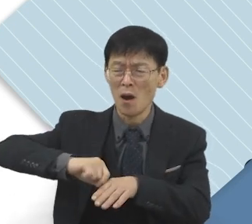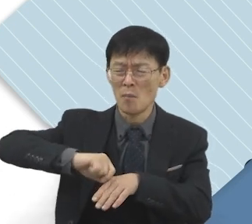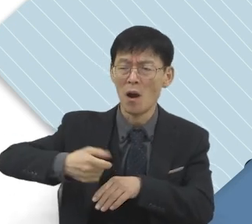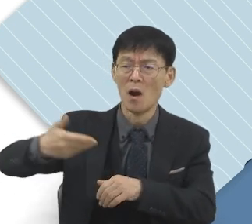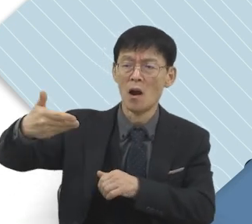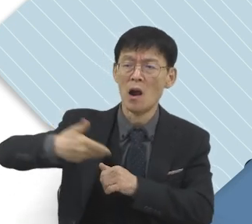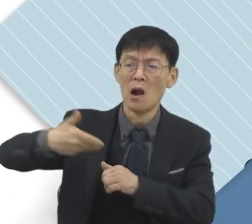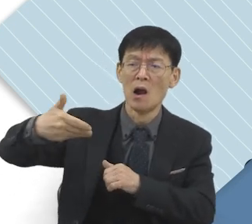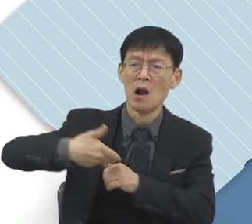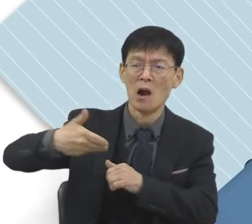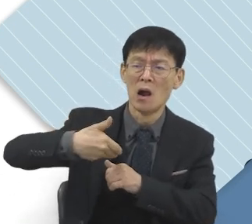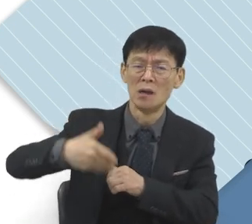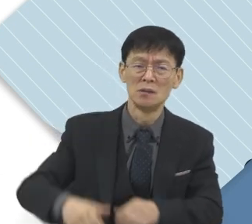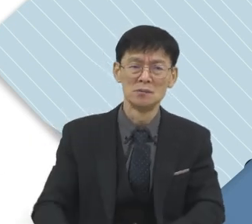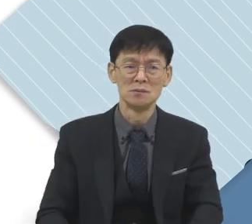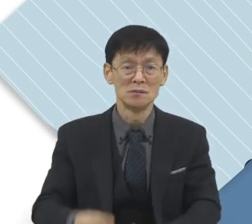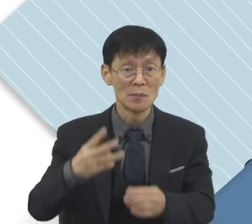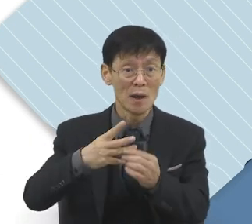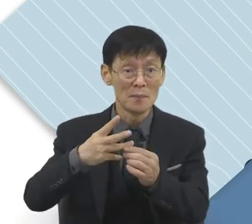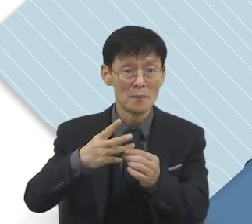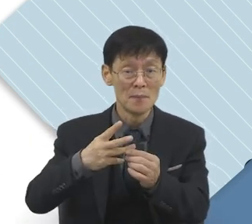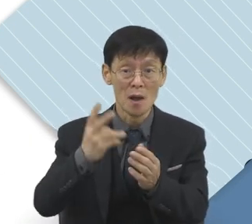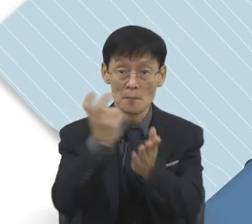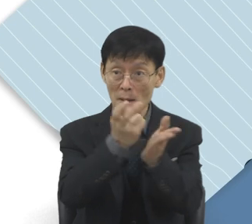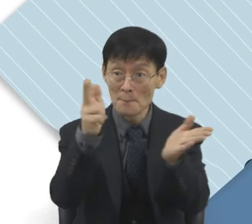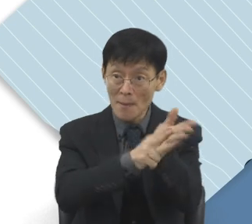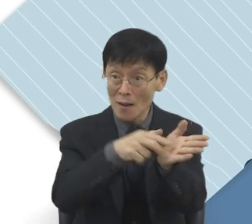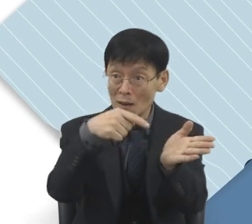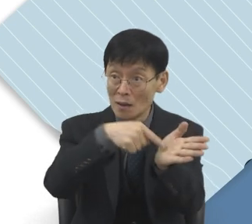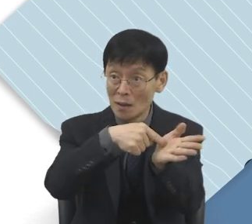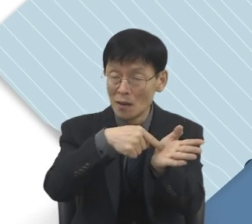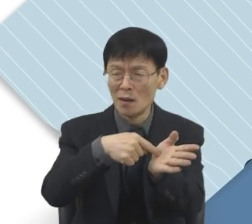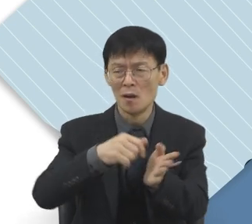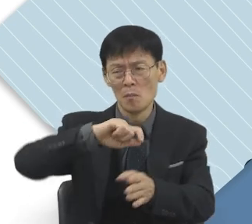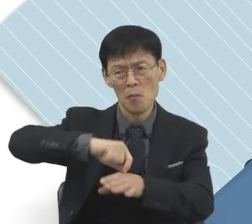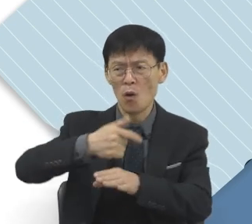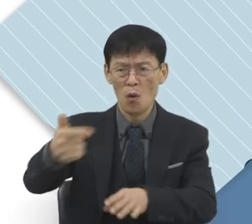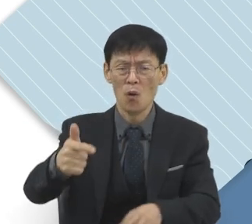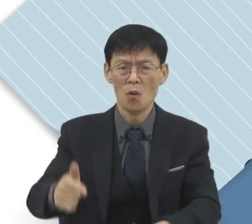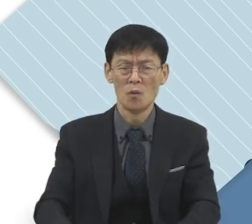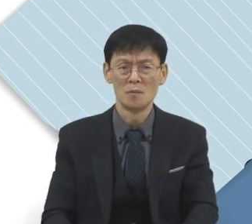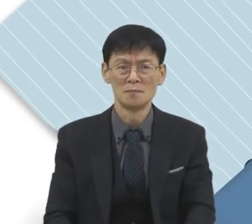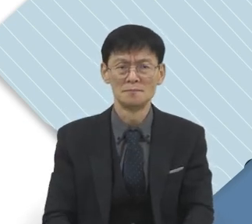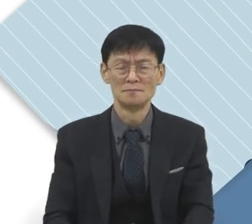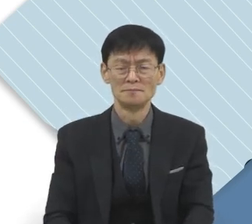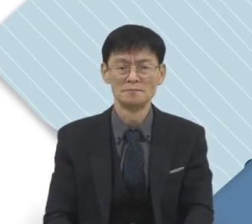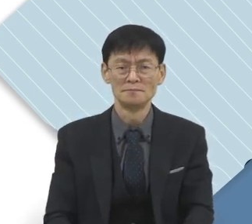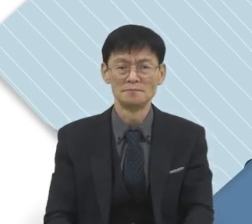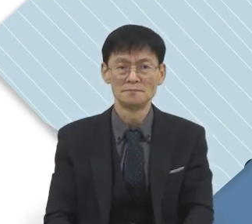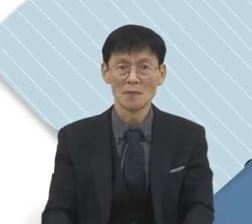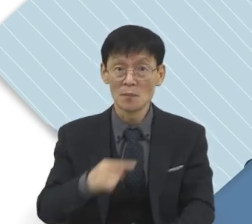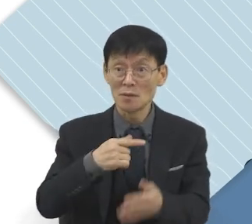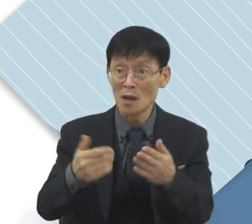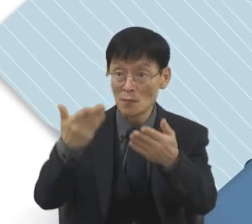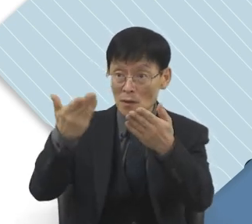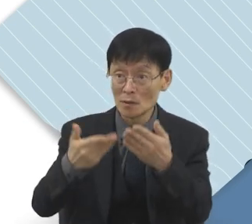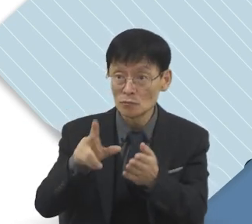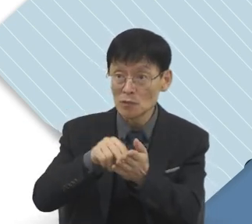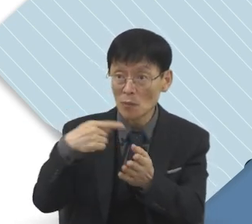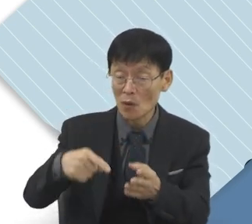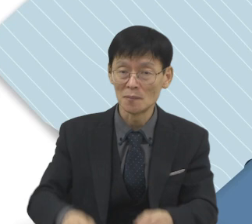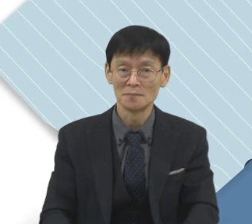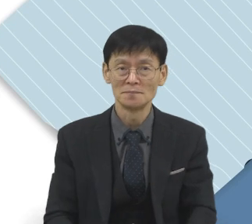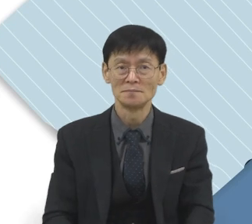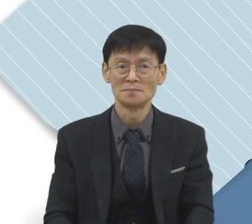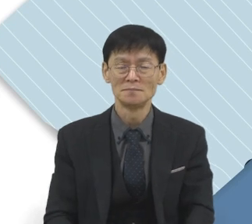벌을 받을 수 있습니다. 셋째, 법으로 정해놓은 벌을 받을 수 있습니다. 피해자가 겪을 수 있는